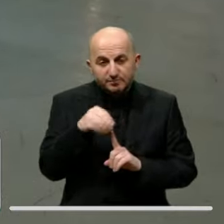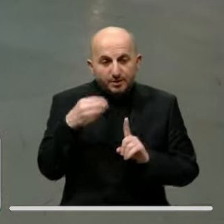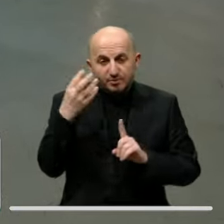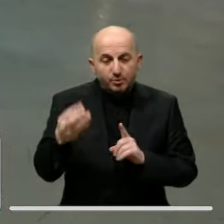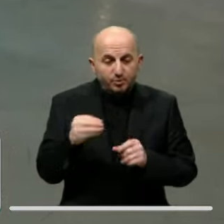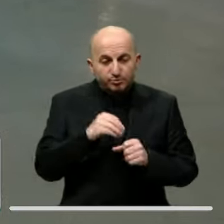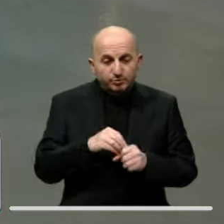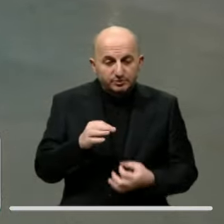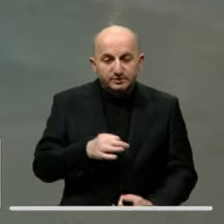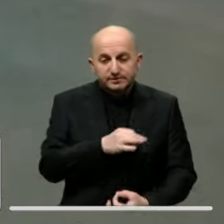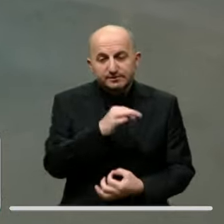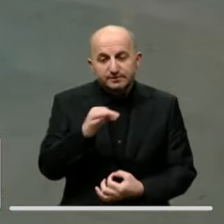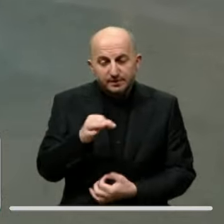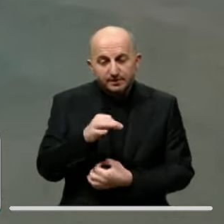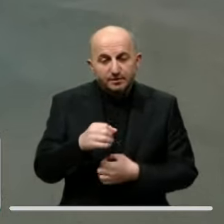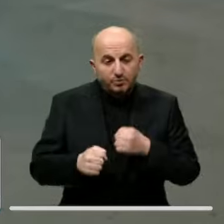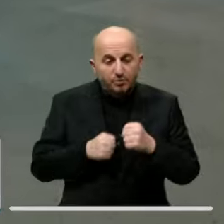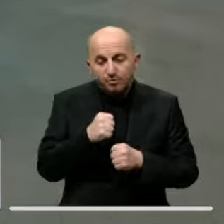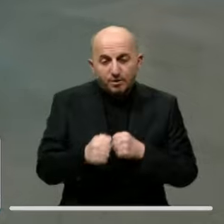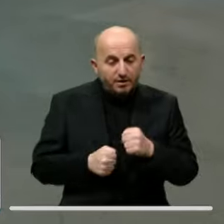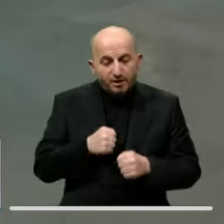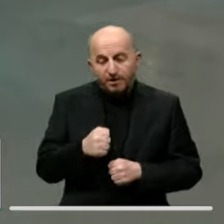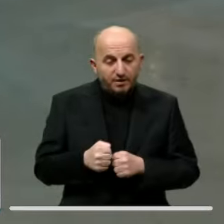için insanların koşarak